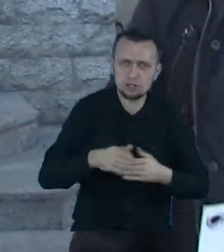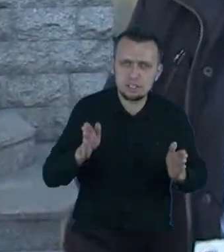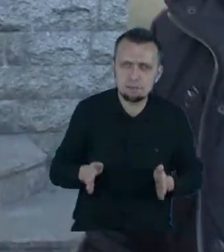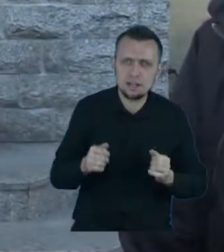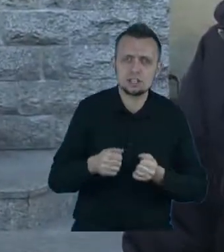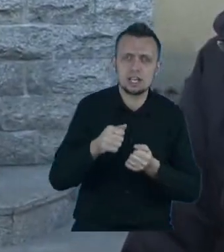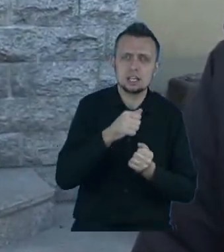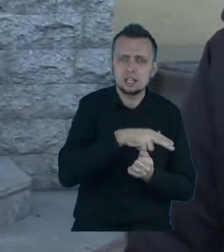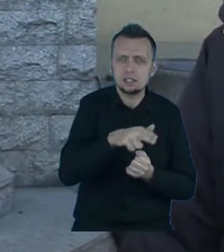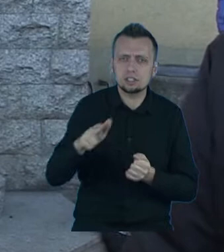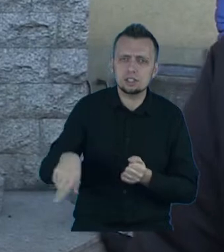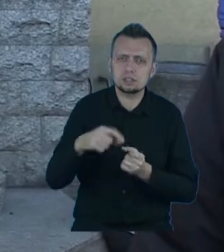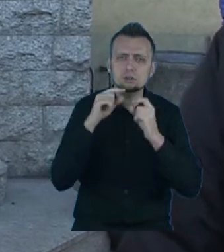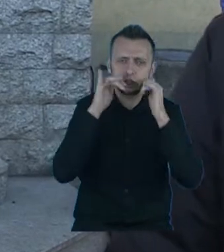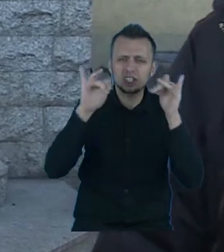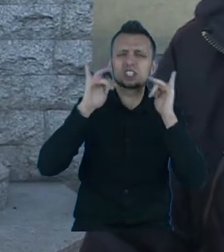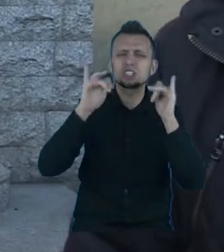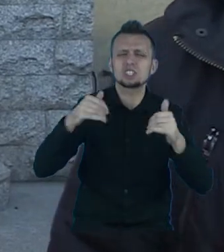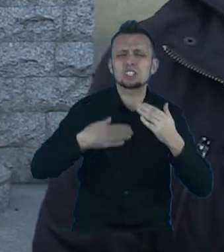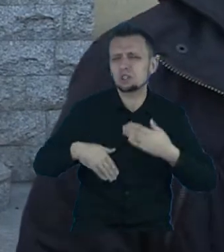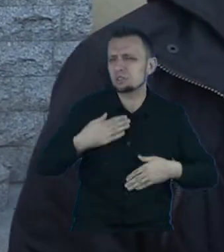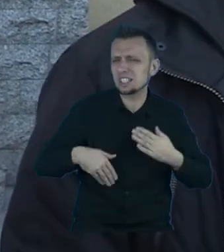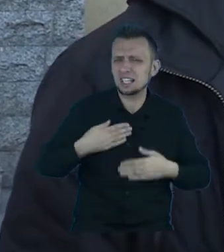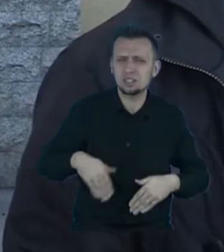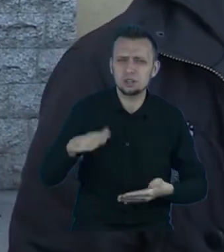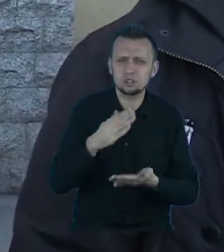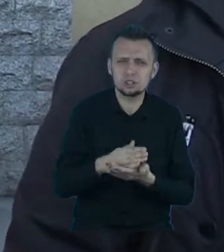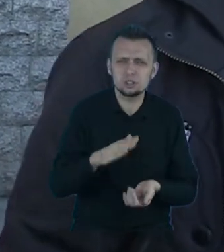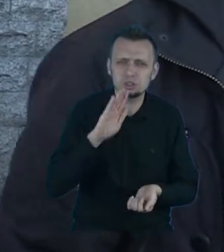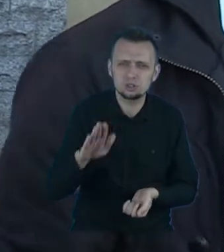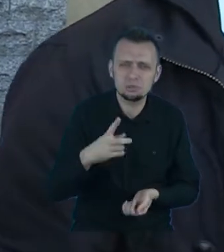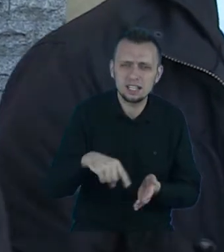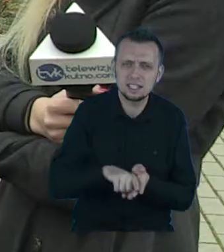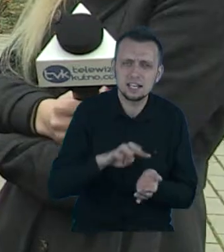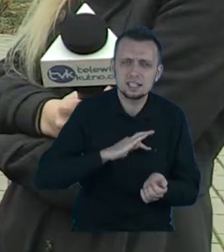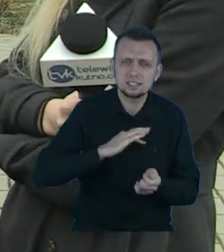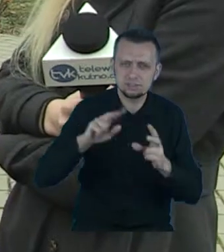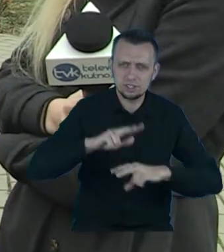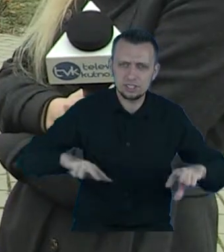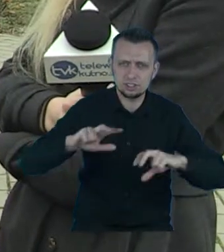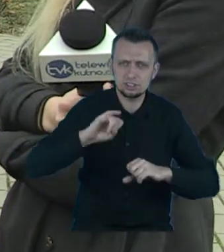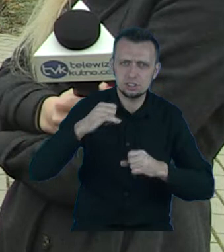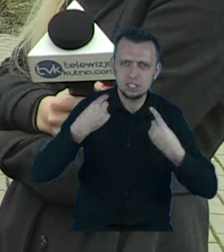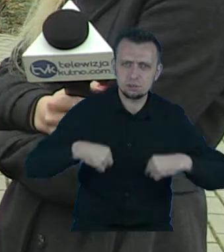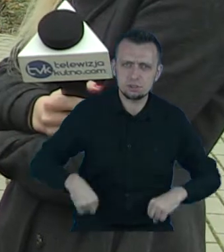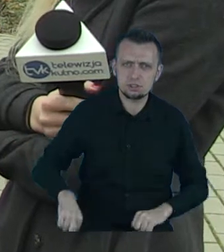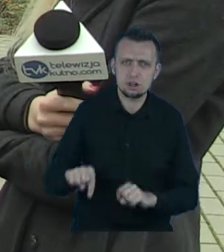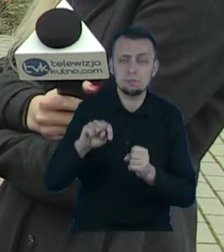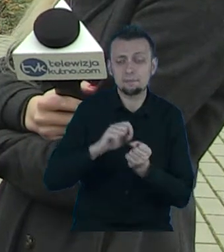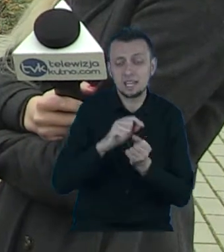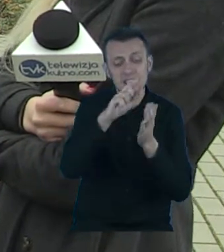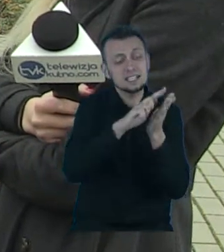kilka minut temu widać, że już ma darczyńcę dla swojej rodziny. Także to są ogromne emocje. W bazie wciąż pozostaje 5